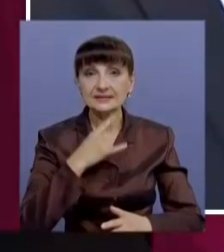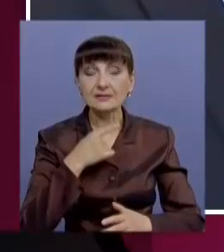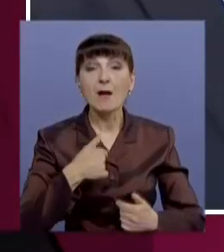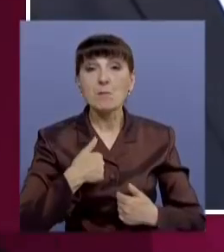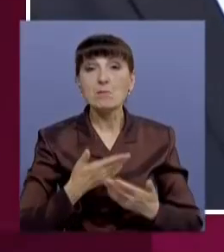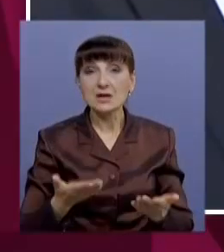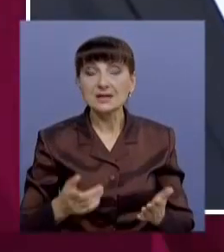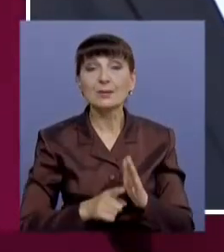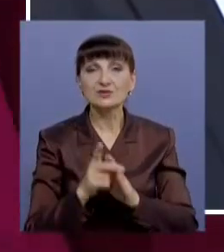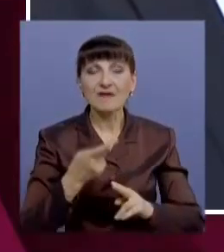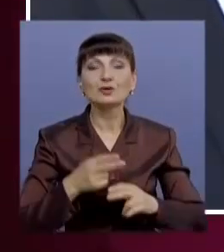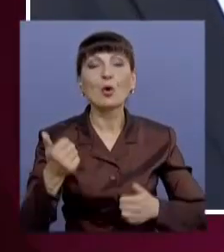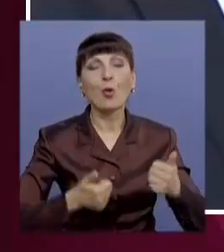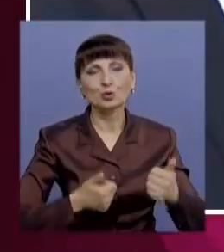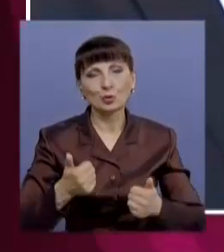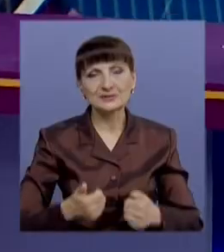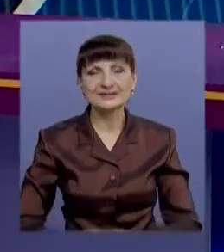вот запускаем такой конкурс.